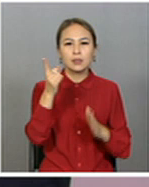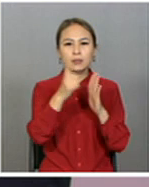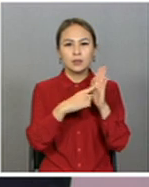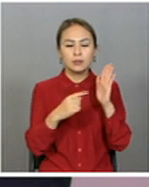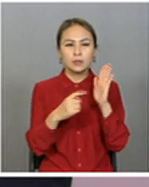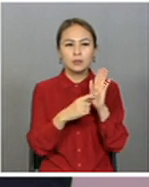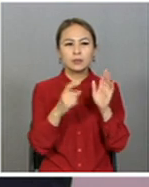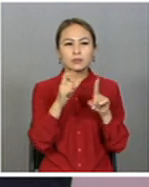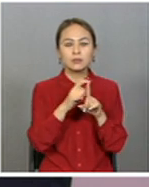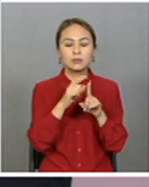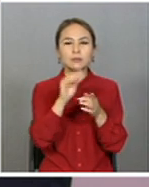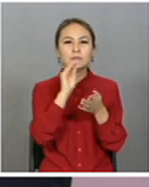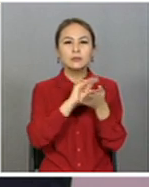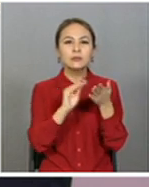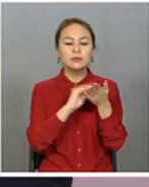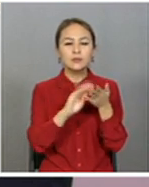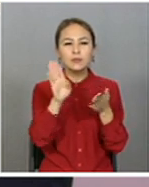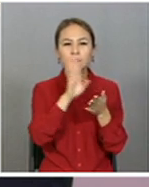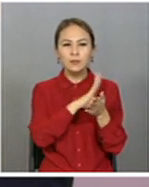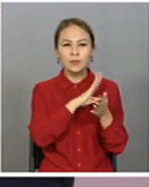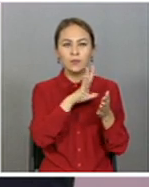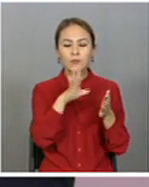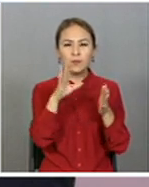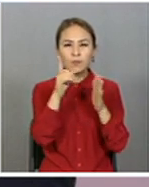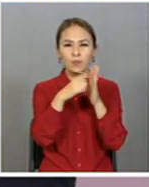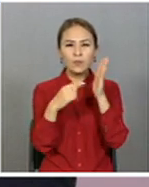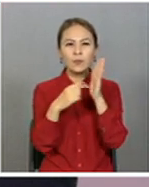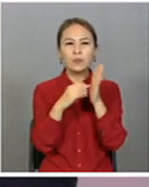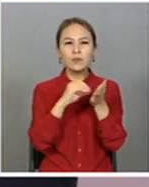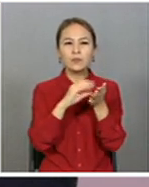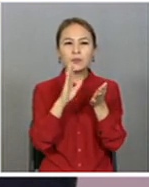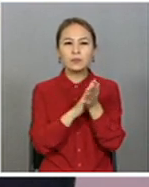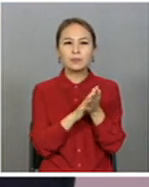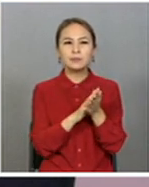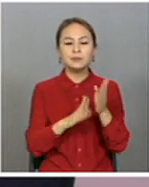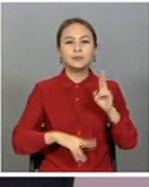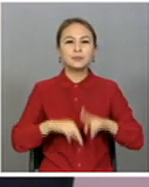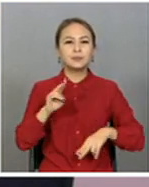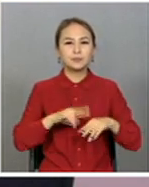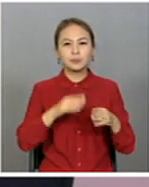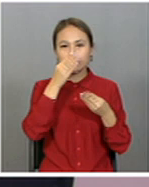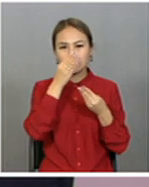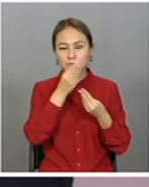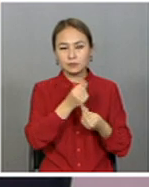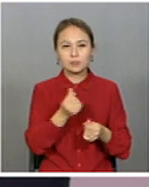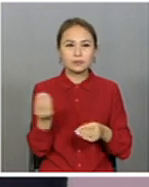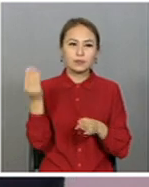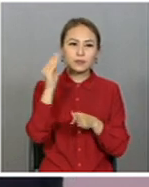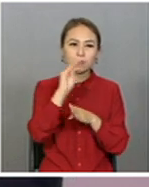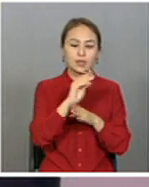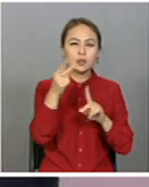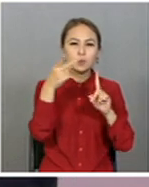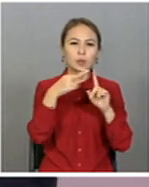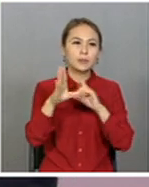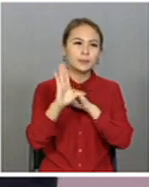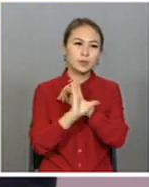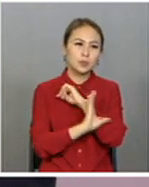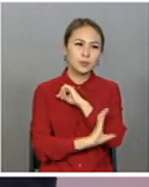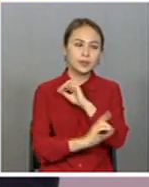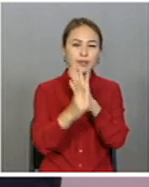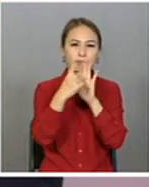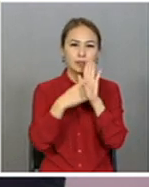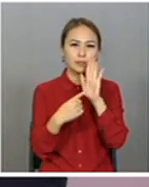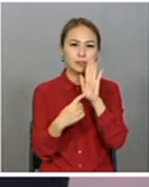сөйлемдер жаздық. Лепті сөйлемдер көңіл күйді білдіреді екен. Және сөйлем соңында леп